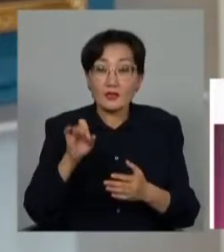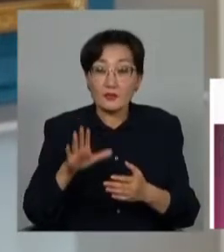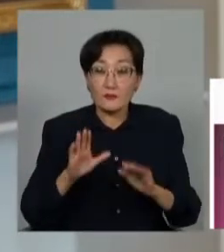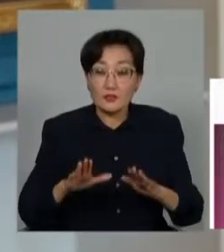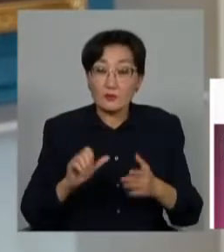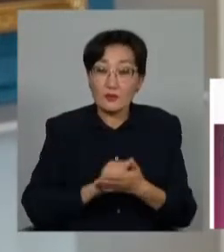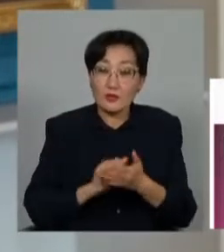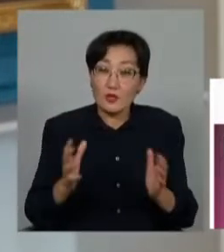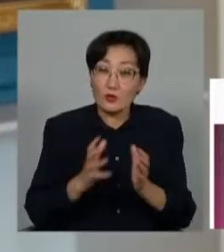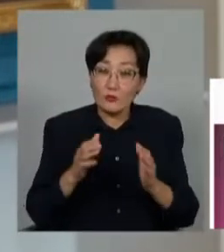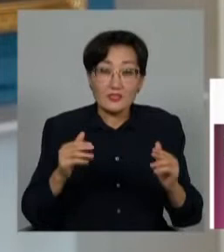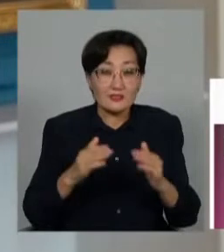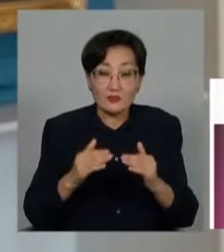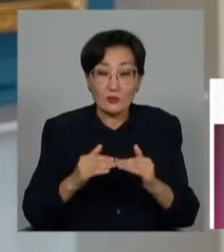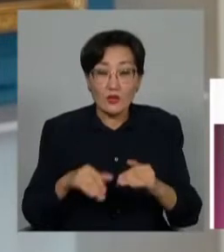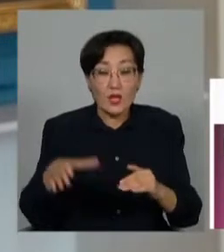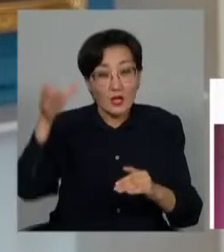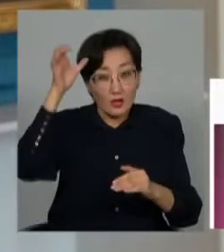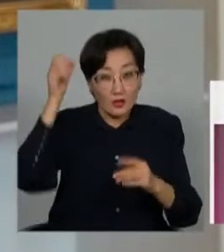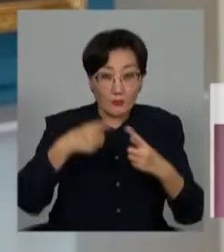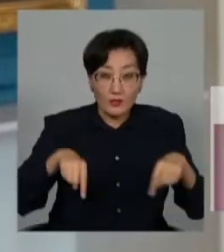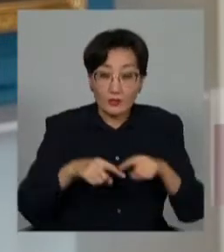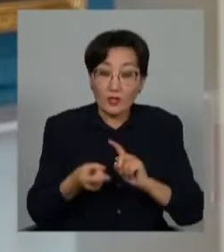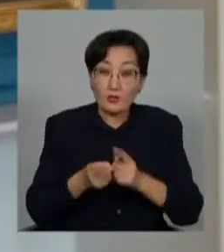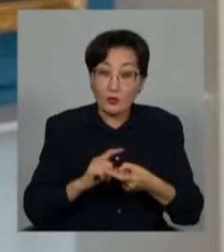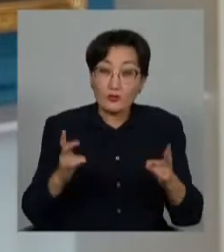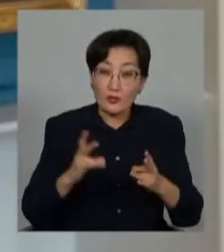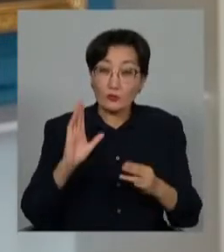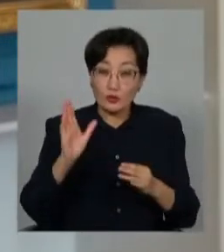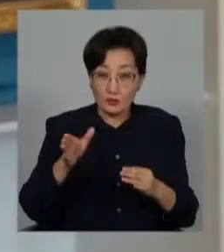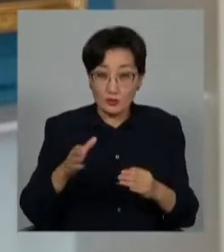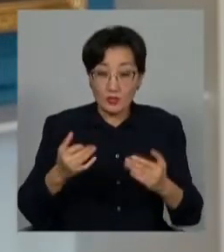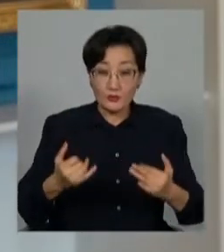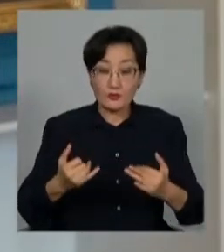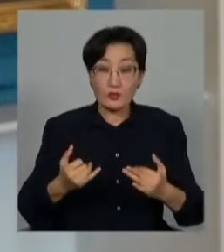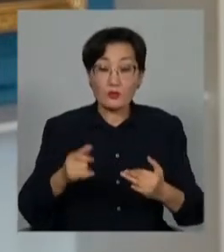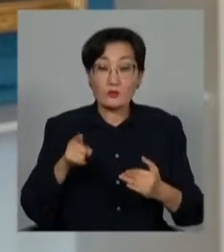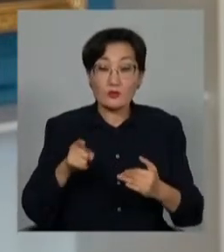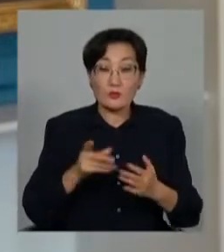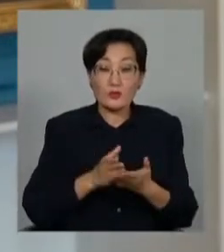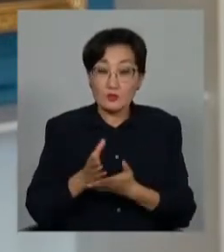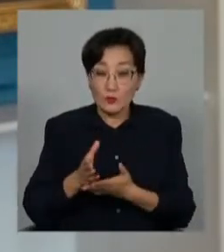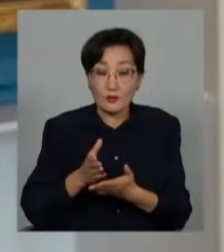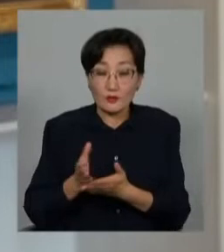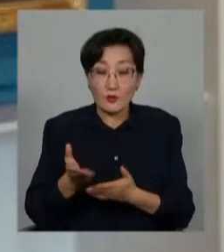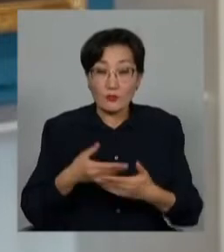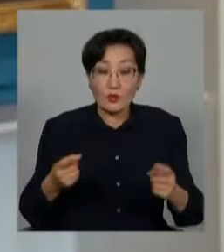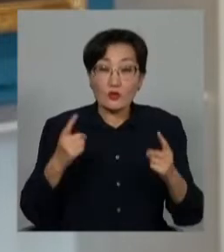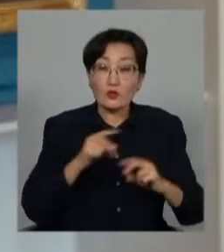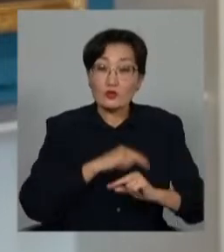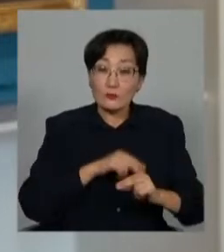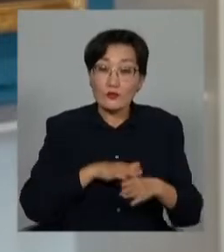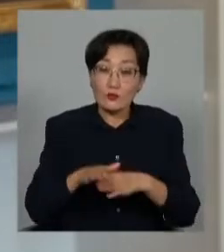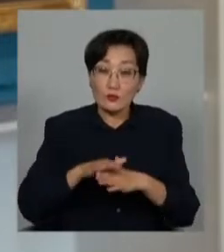құжат сақтайтын қойма емес, ол ғылыми орталыққа да айналу керек болашақта. Ендігі сол бағытта да қазір біз үлкен жұмыстар